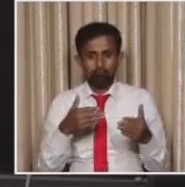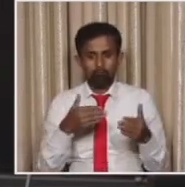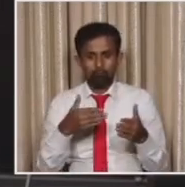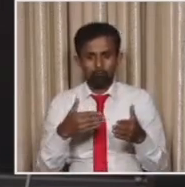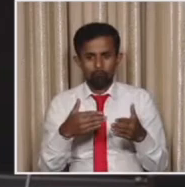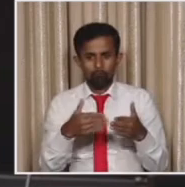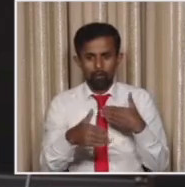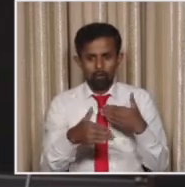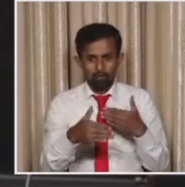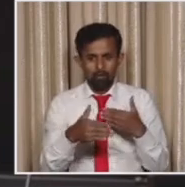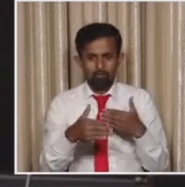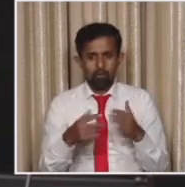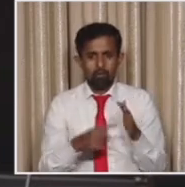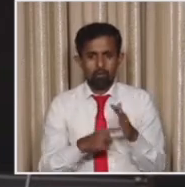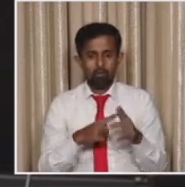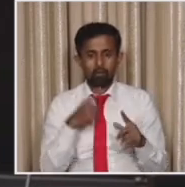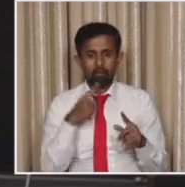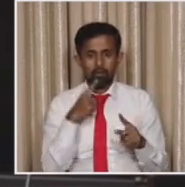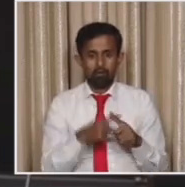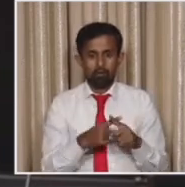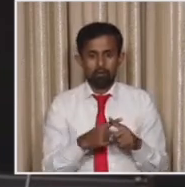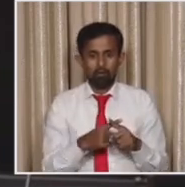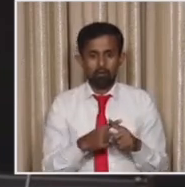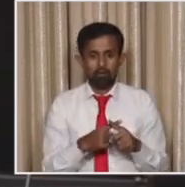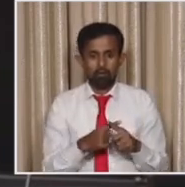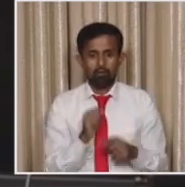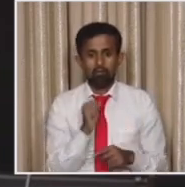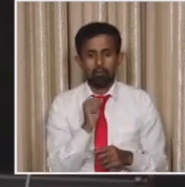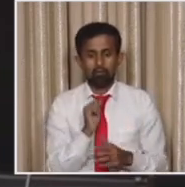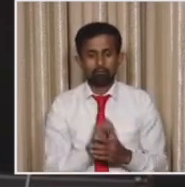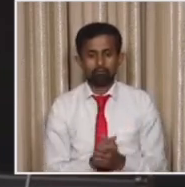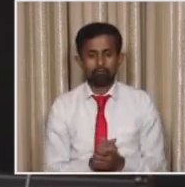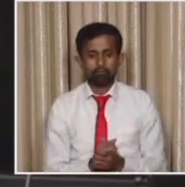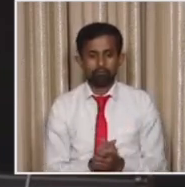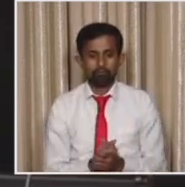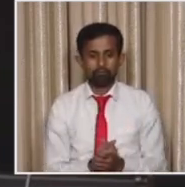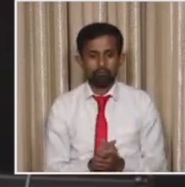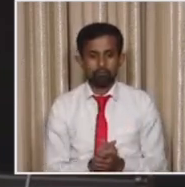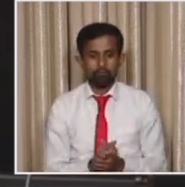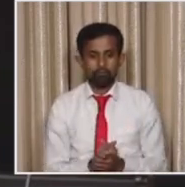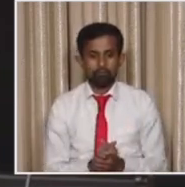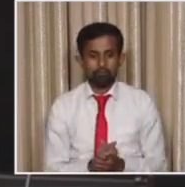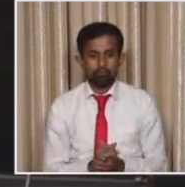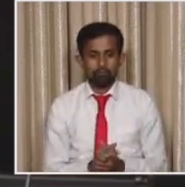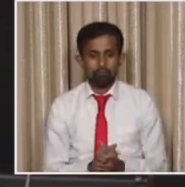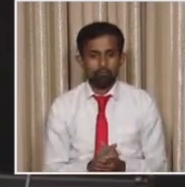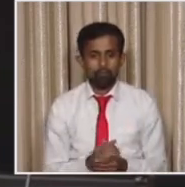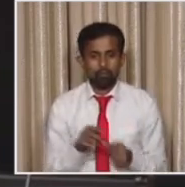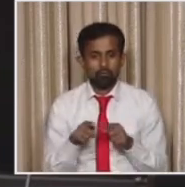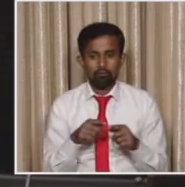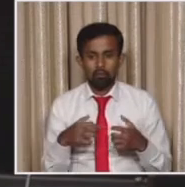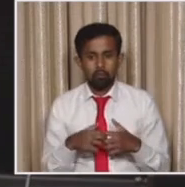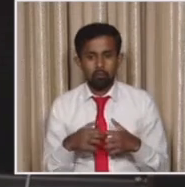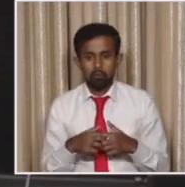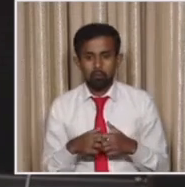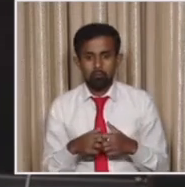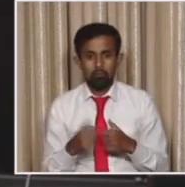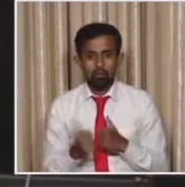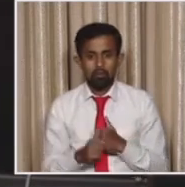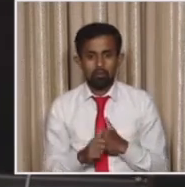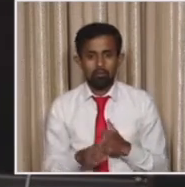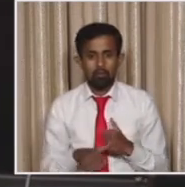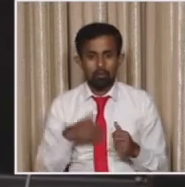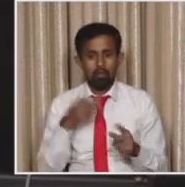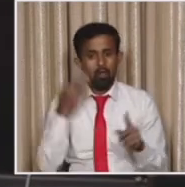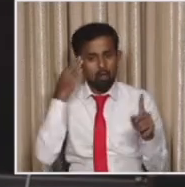තිබුණාම මේ බදුවල ඇති වෙන තත්ත්වය මොකද්ද කියන කාරණේ මේකේ එවැනි තත්ත්වයක් ඇති කිරීම තමයි ප්‍රධානම